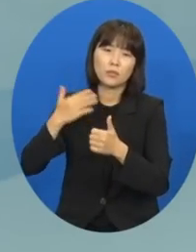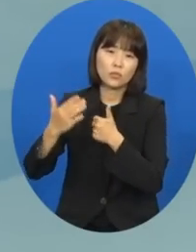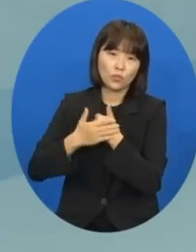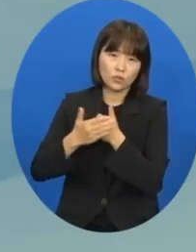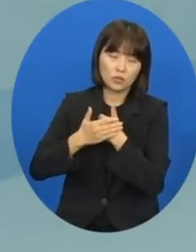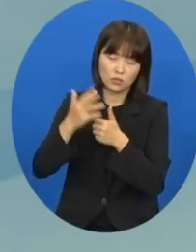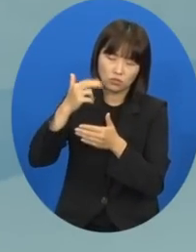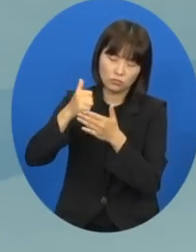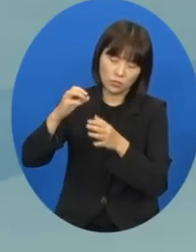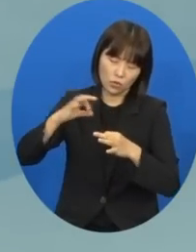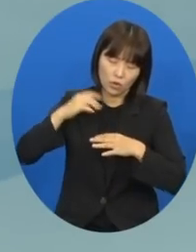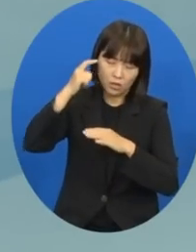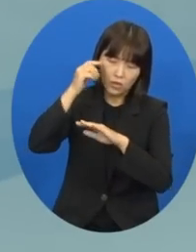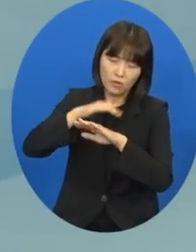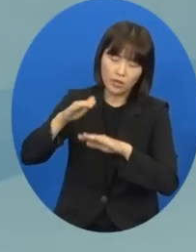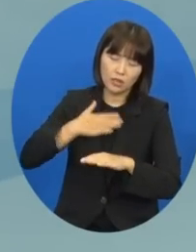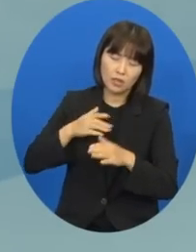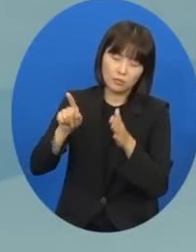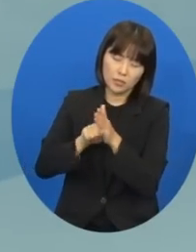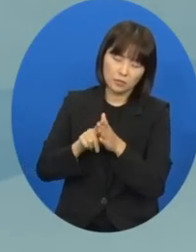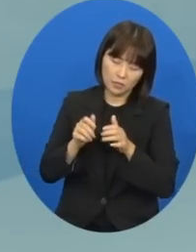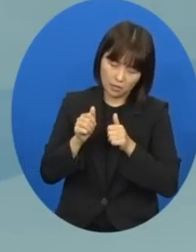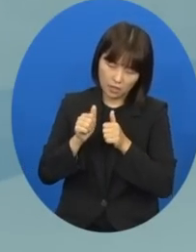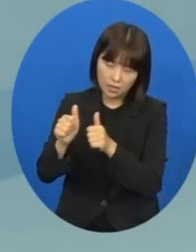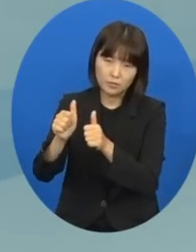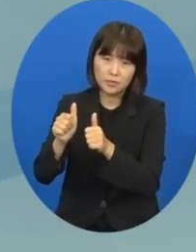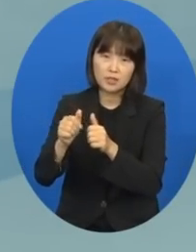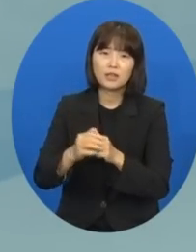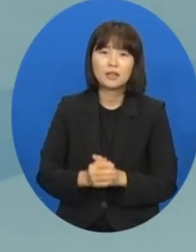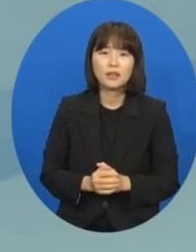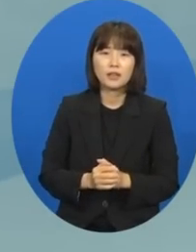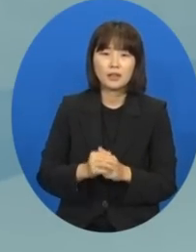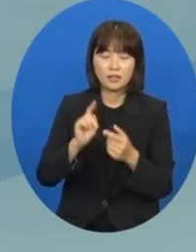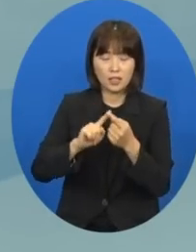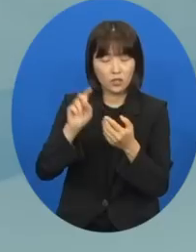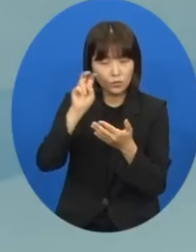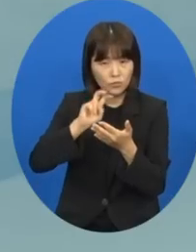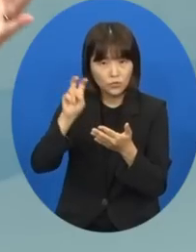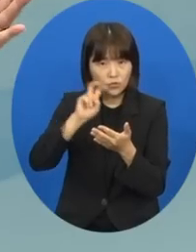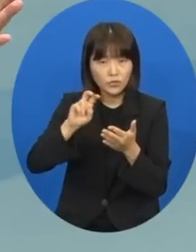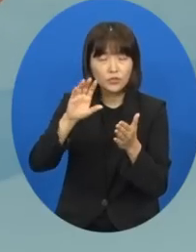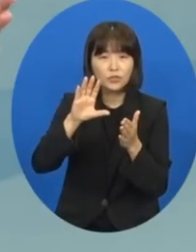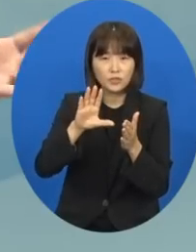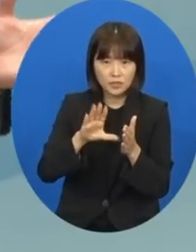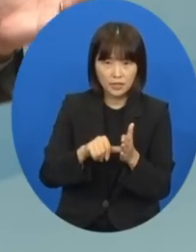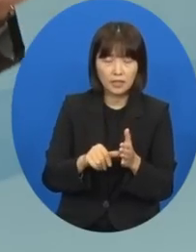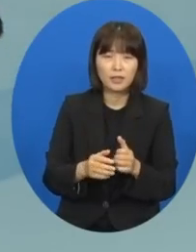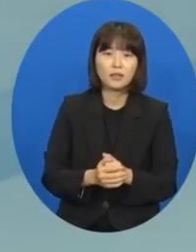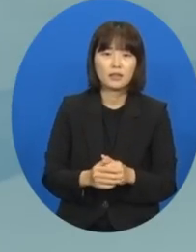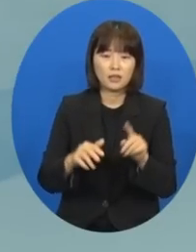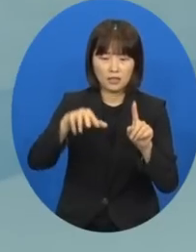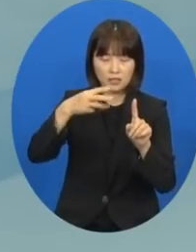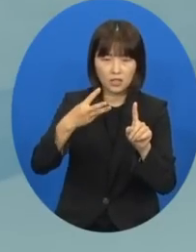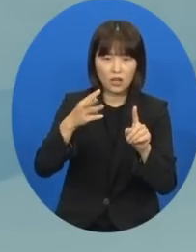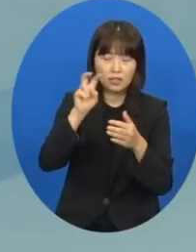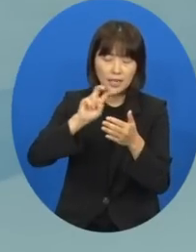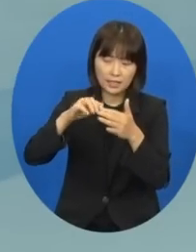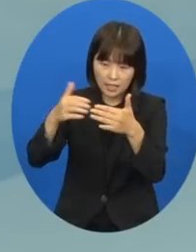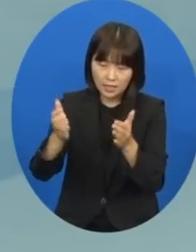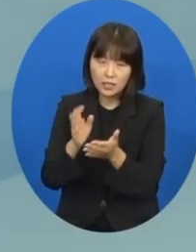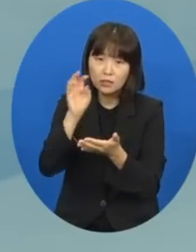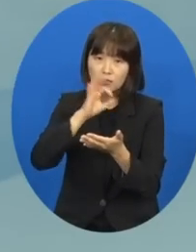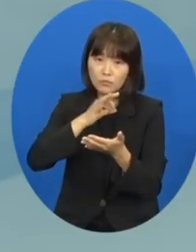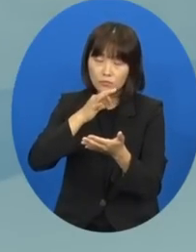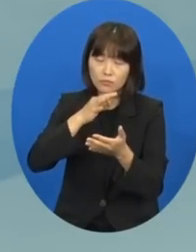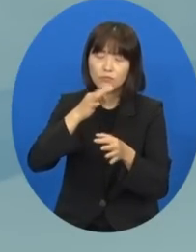나는 믿으며 가겠습니다. 이 가사를 우리가 한번 이렇게 부르면서 할 텐데, 우리 1절은 우리 함께 찬양팀이 부르시고 우리 2절부터 함께